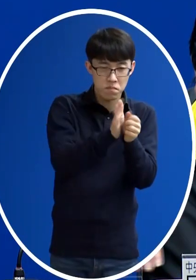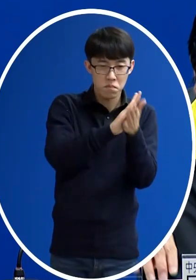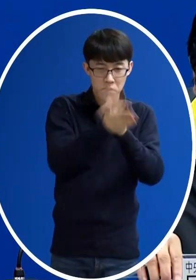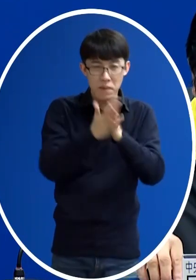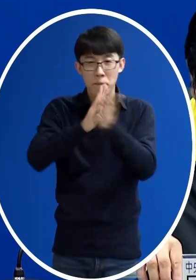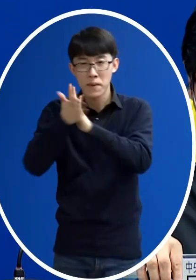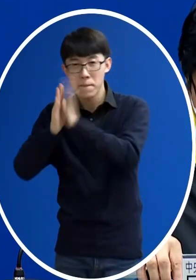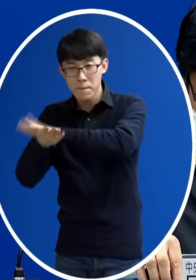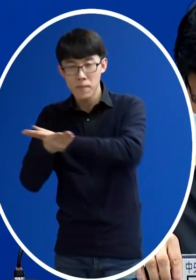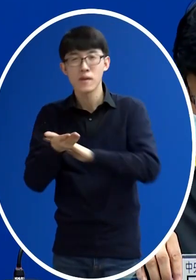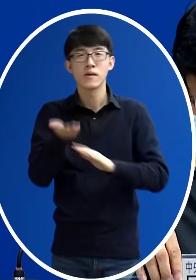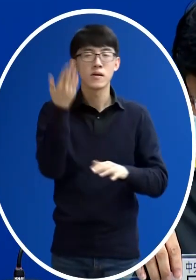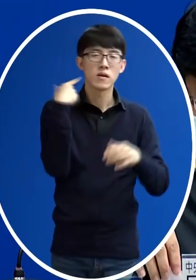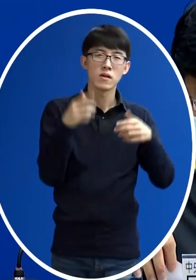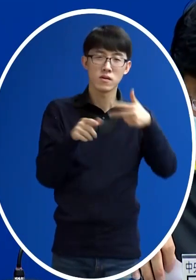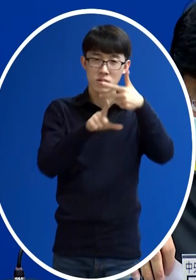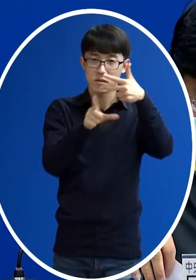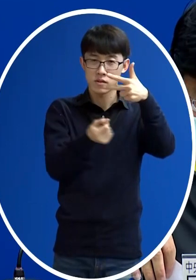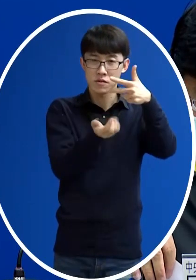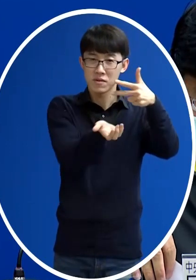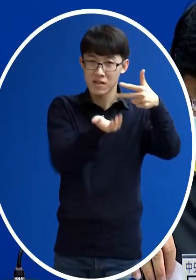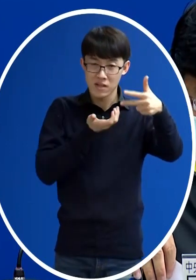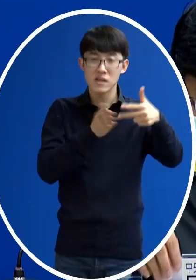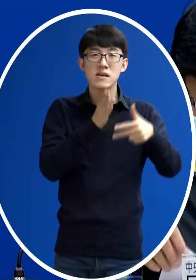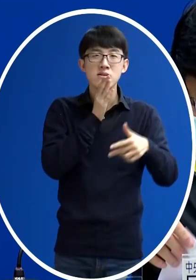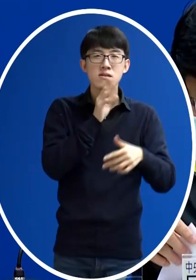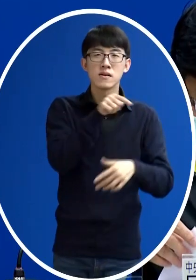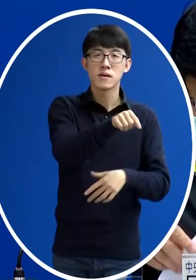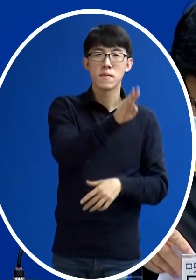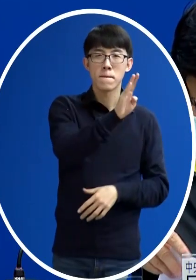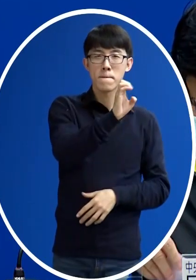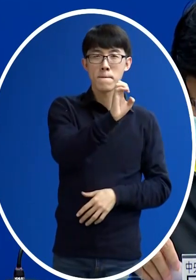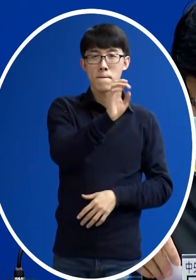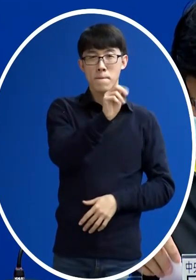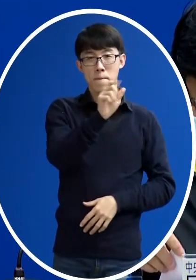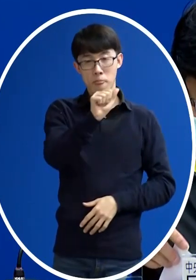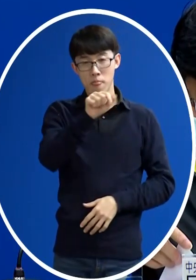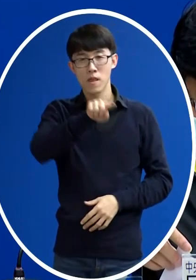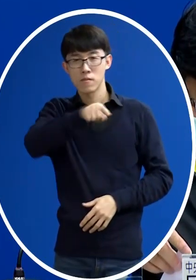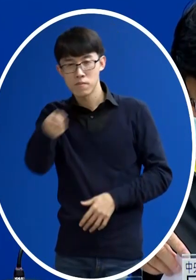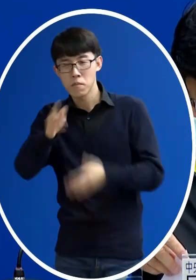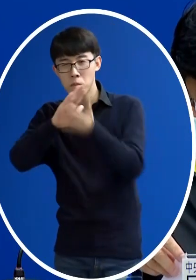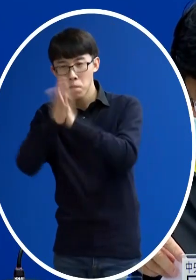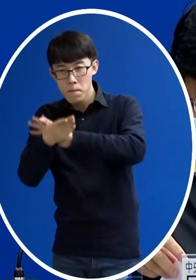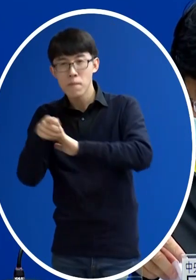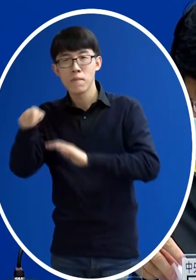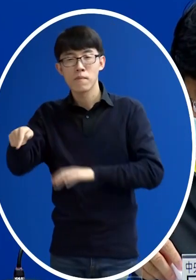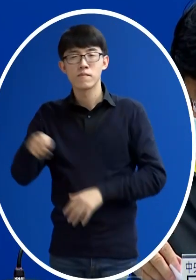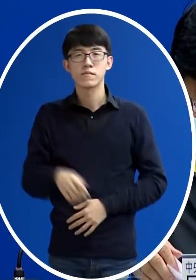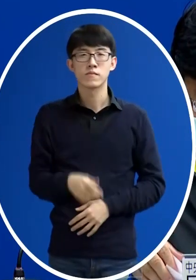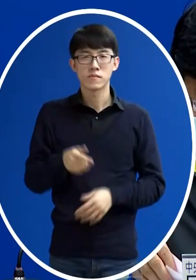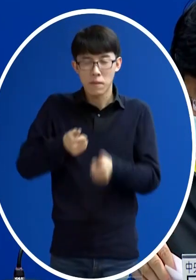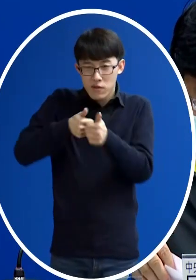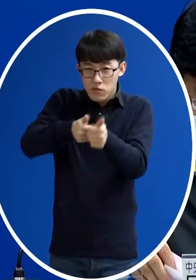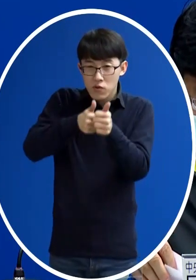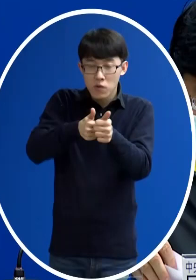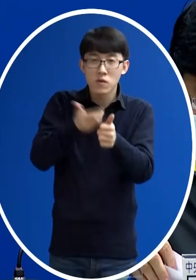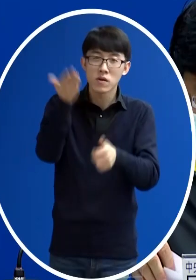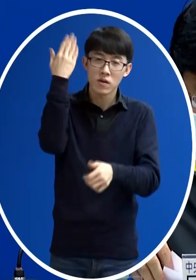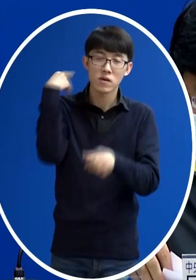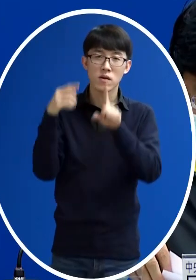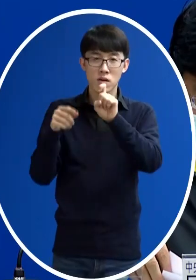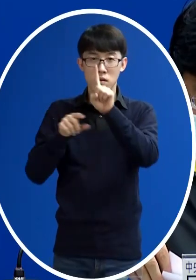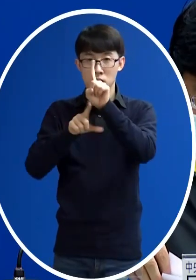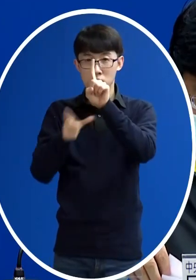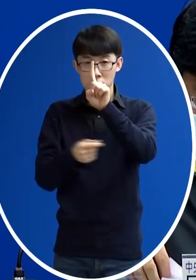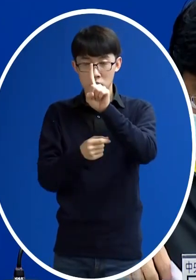是贝塔，然后最近半年大概是 Delta。可是从11月开始，他们已经回溯了检验11月的检体，发现